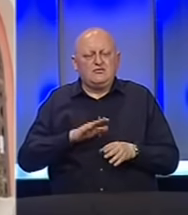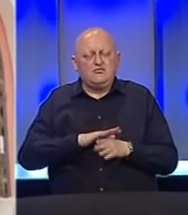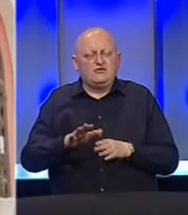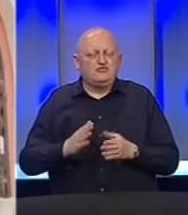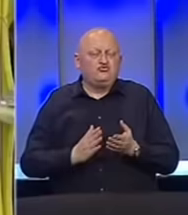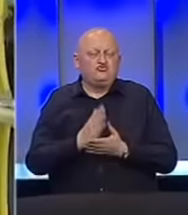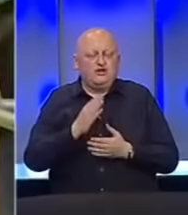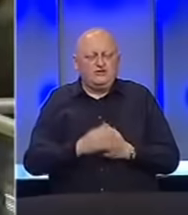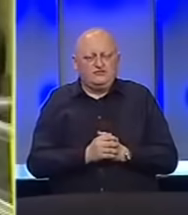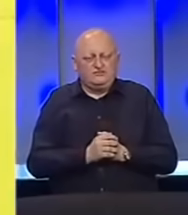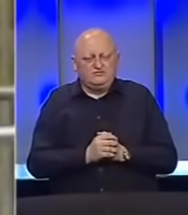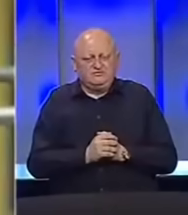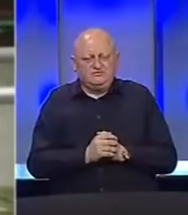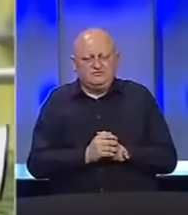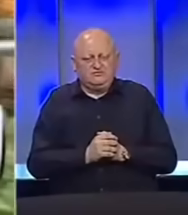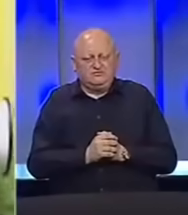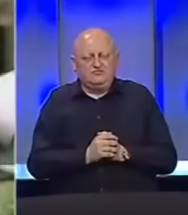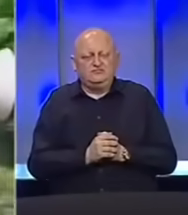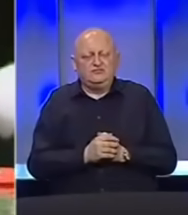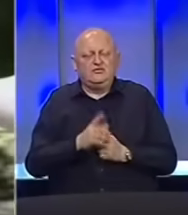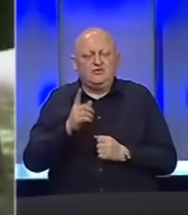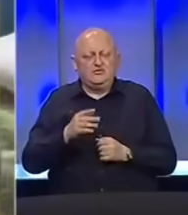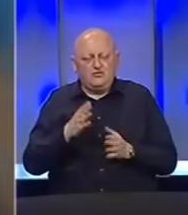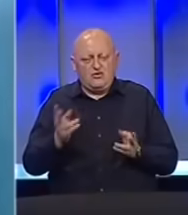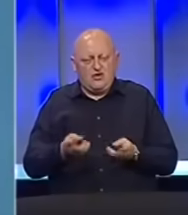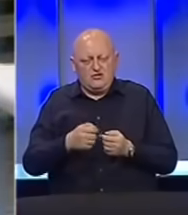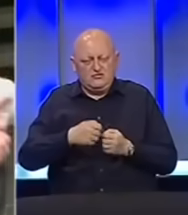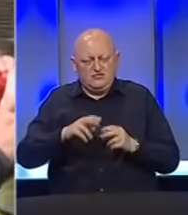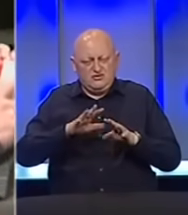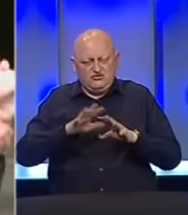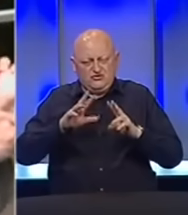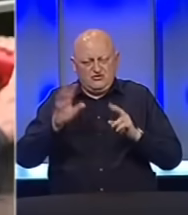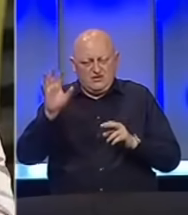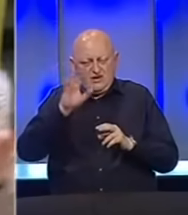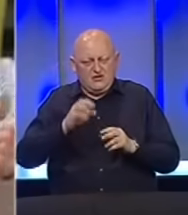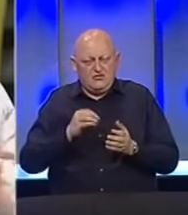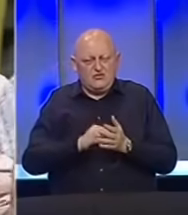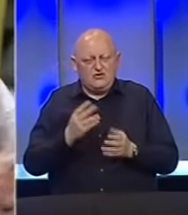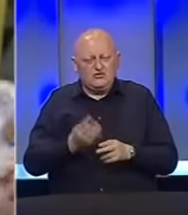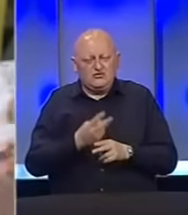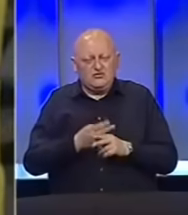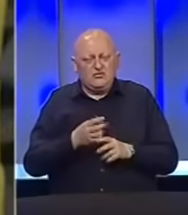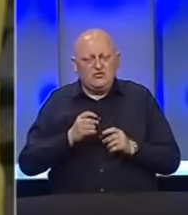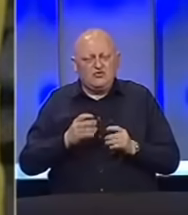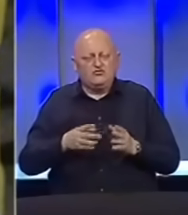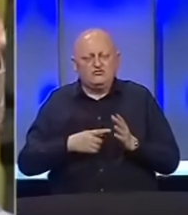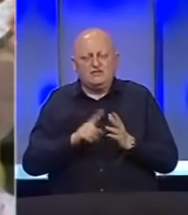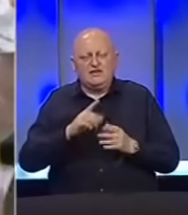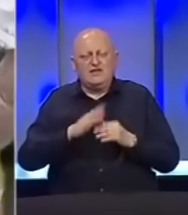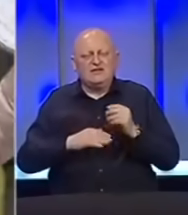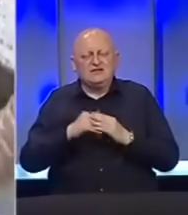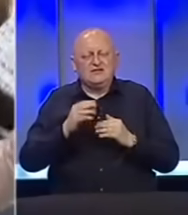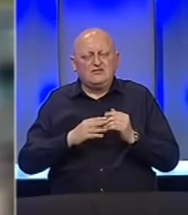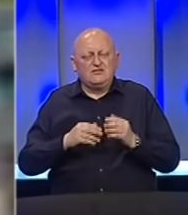prepustili slučajnosti. I dok se ublažavaju mjere širom Europe, u brojnim zemljama stanovnici na ulicama iskazuju